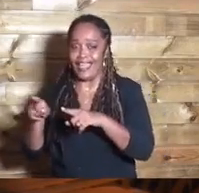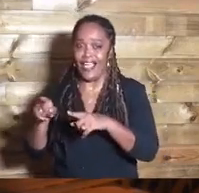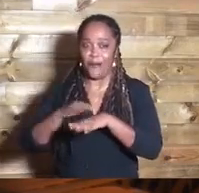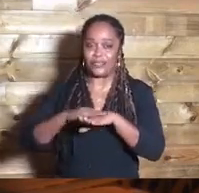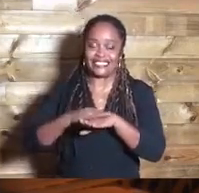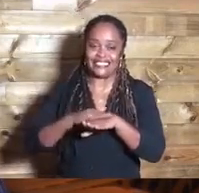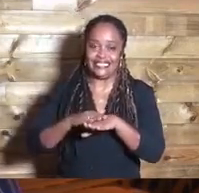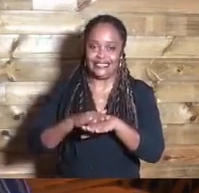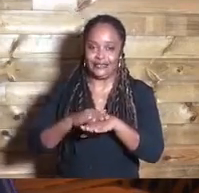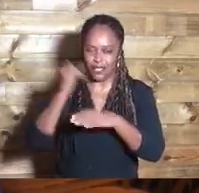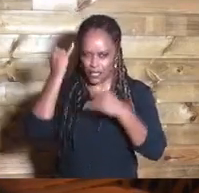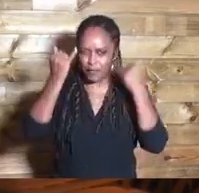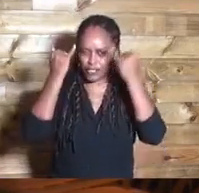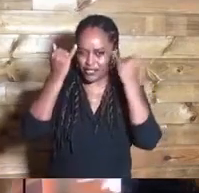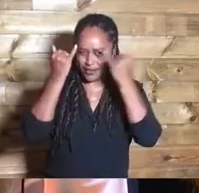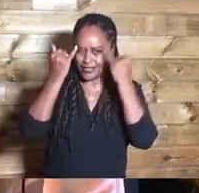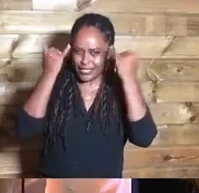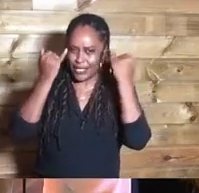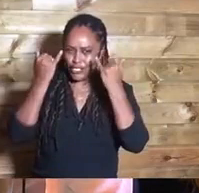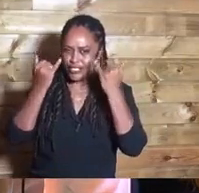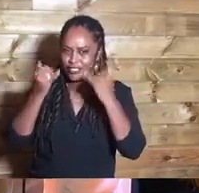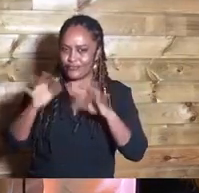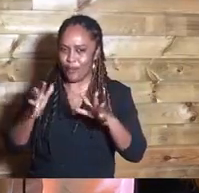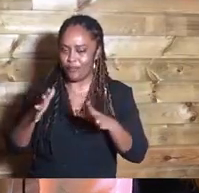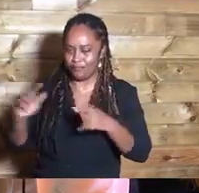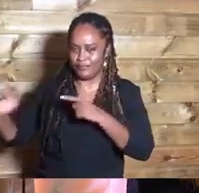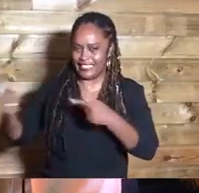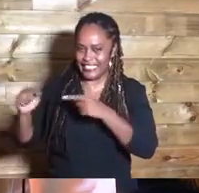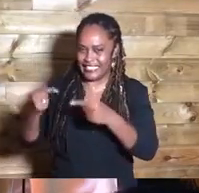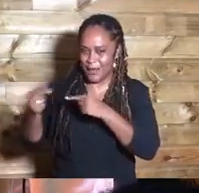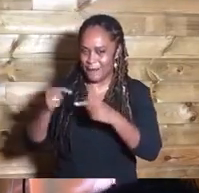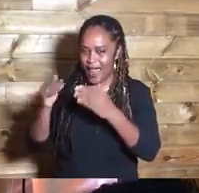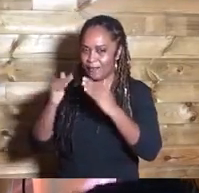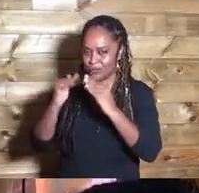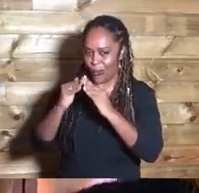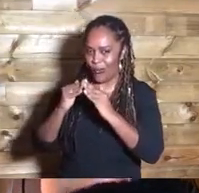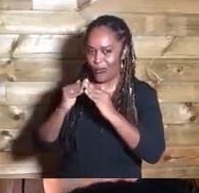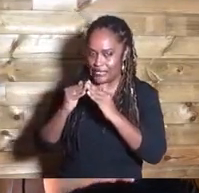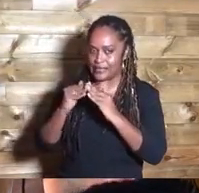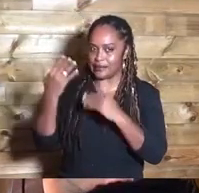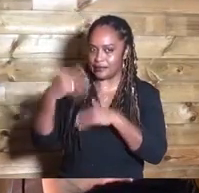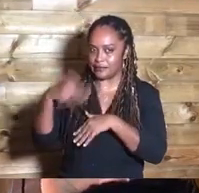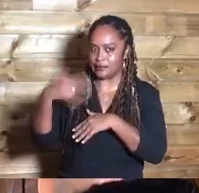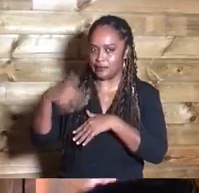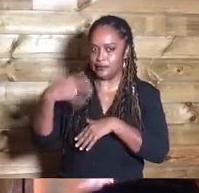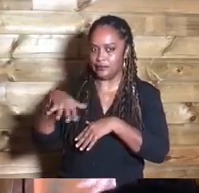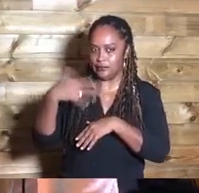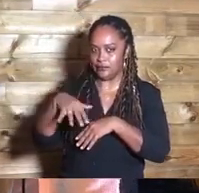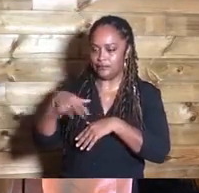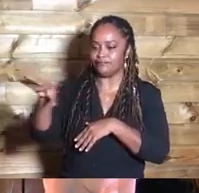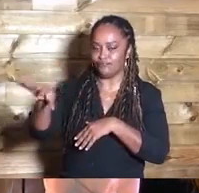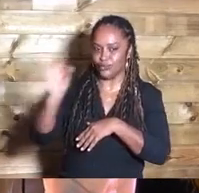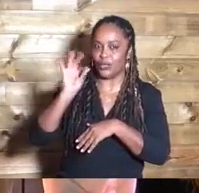laisser les autres imaginer qui calter débat qui tenait à l'intérieur, mais on choisit maman